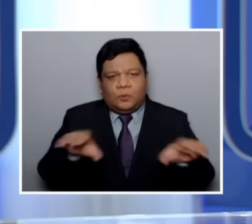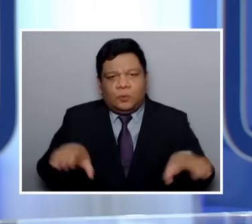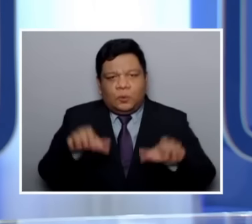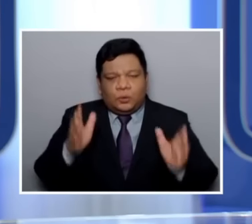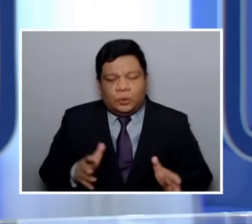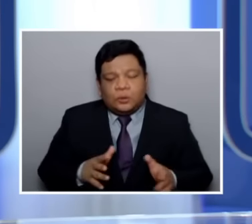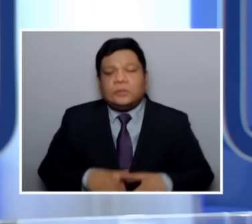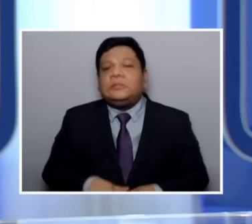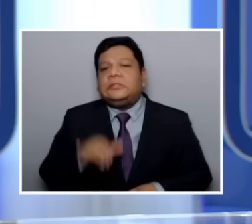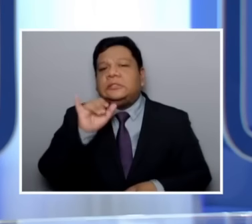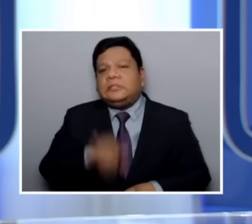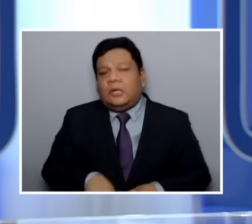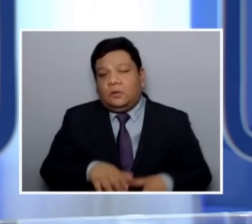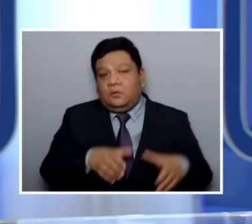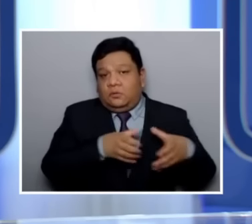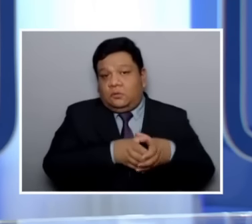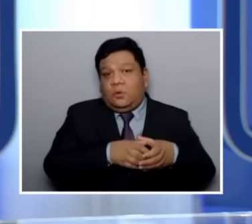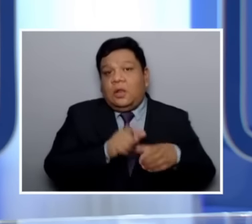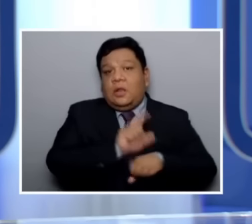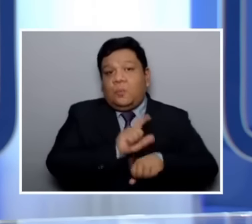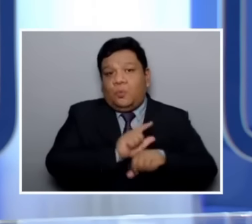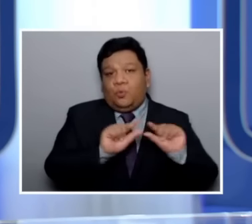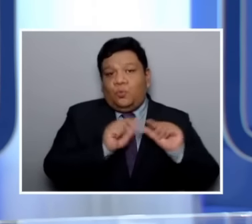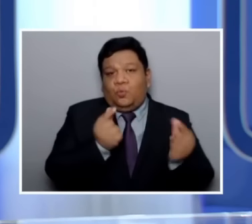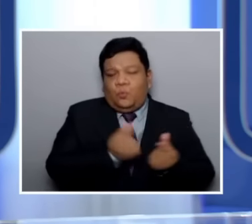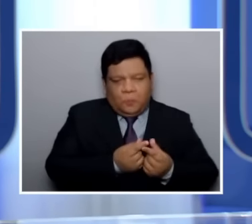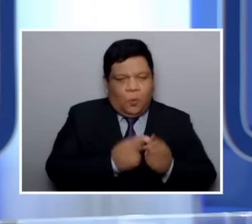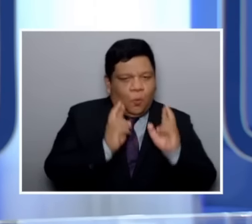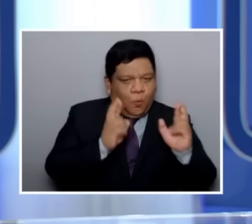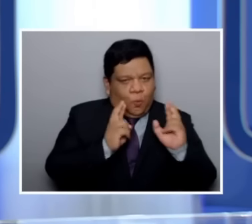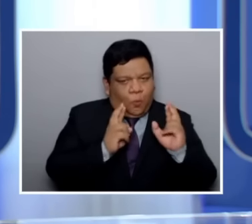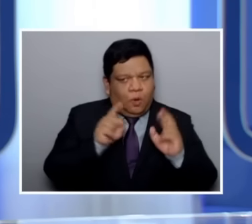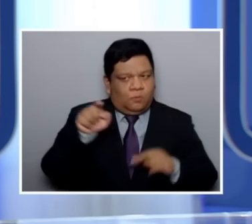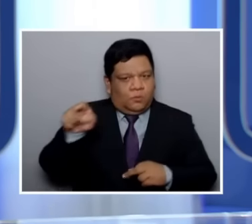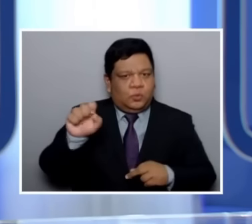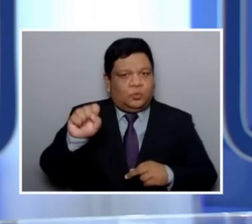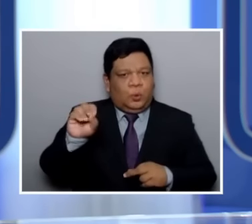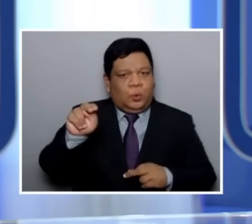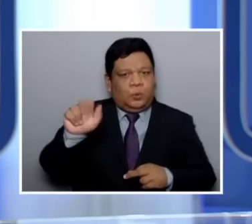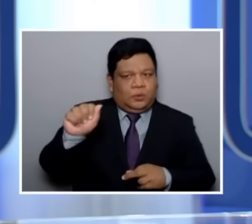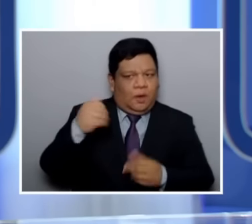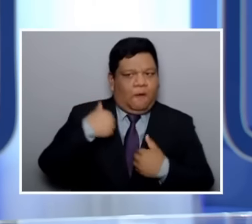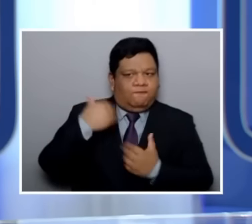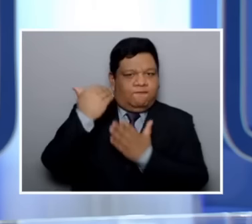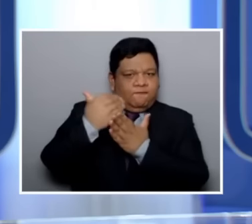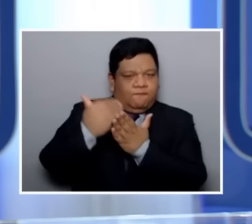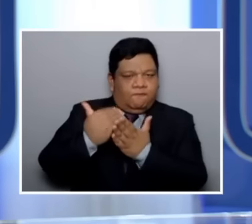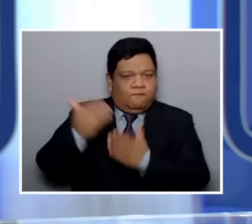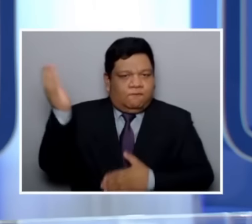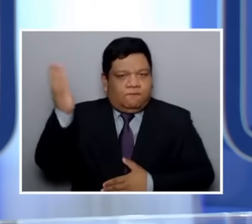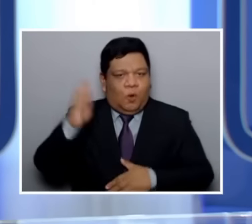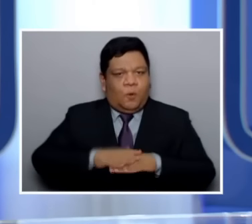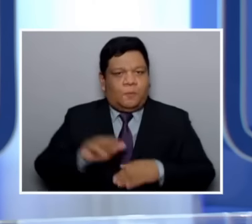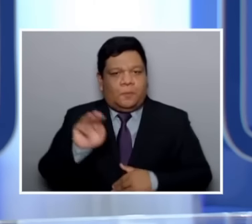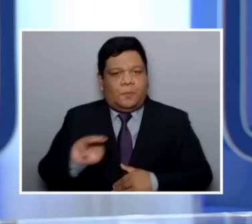inaasahan ng isang labor coalition na lalamanin ng State of the Nation Address ni Pangulong Marcos sa